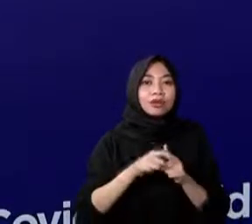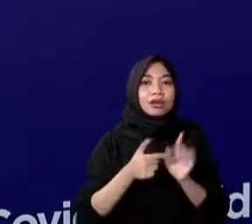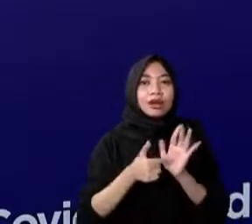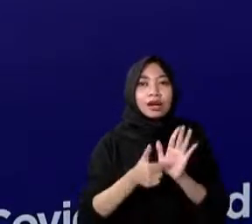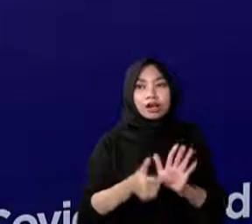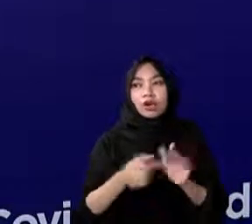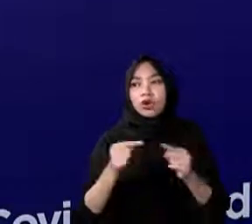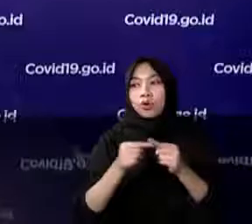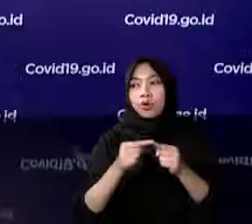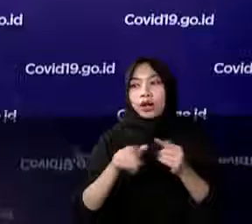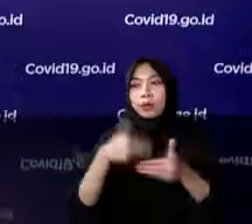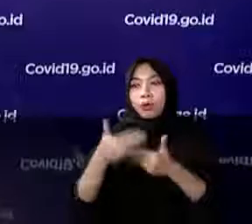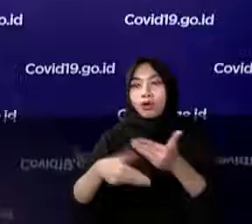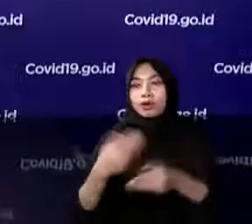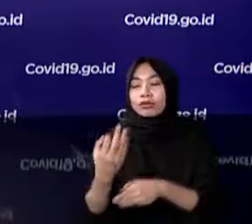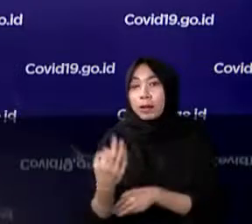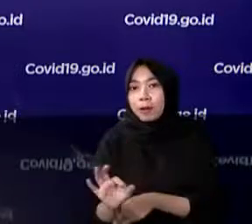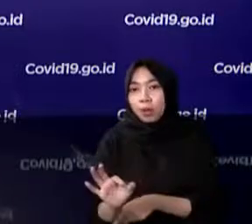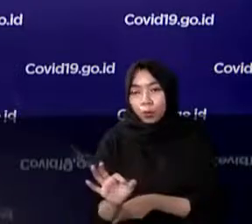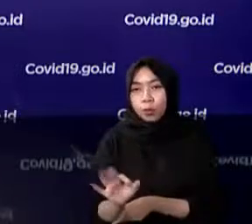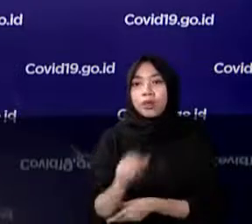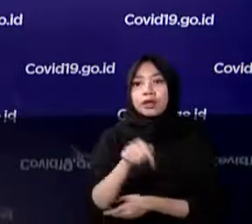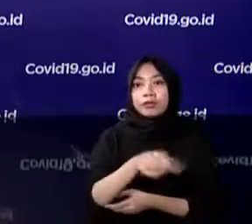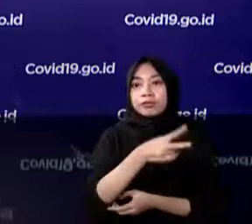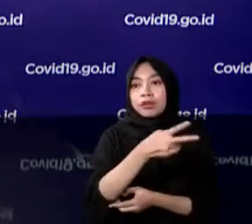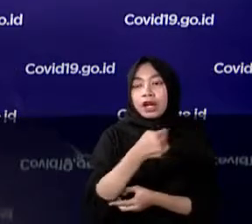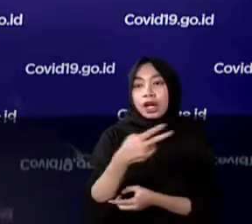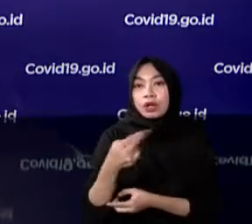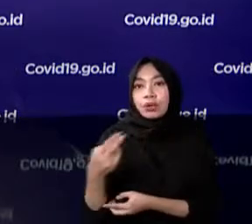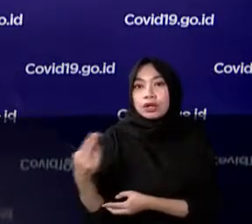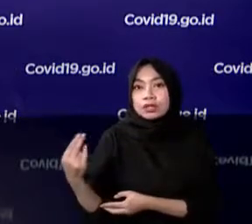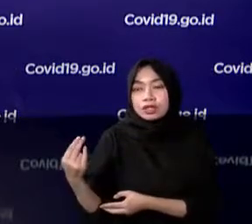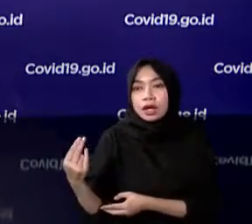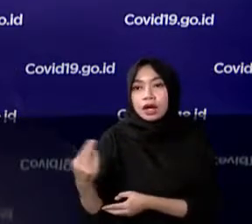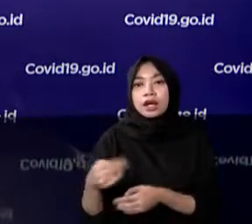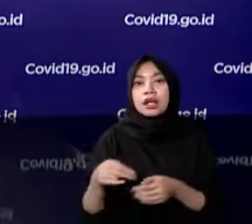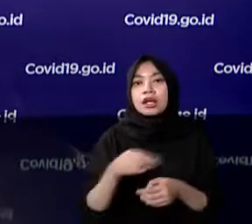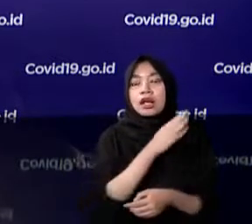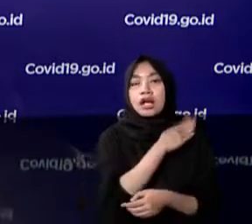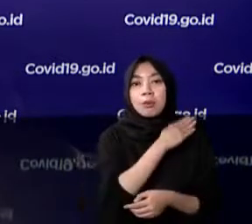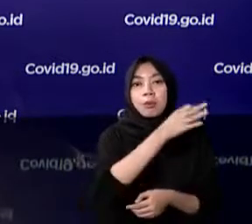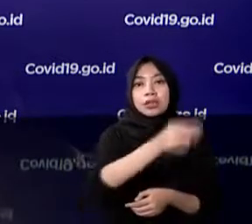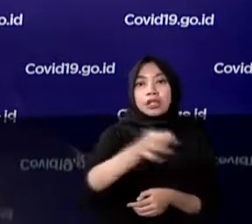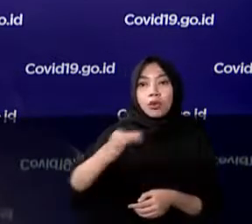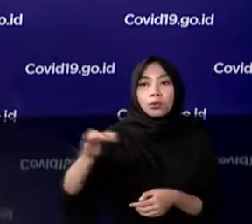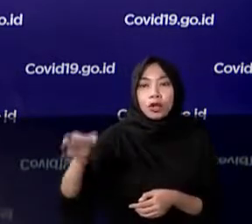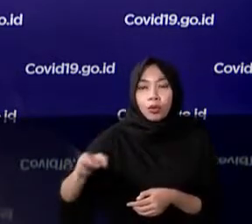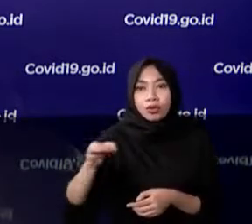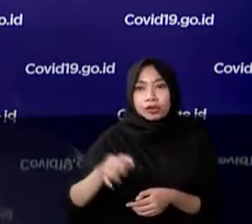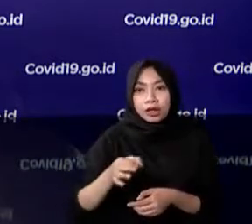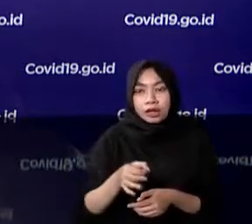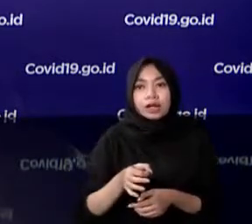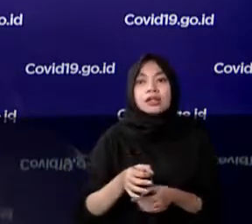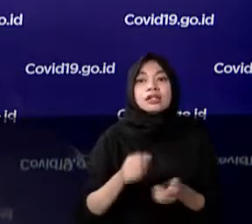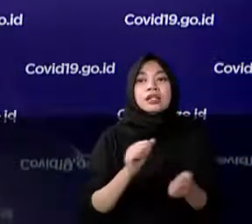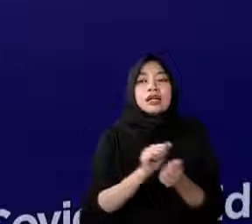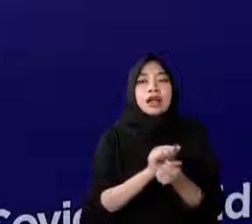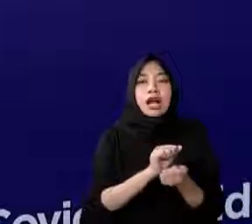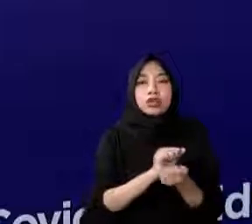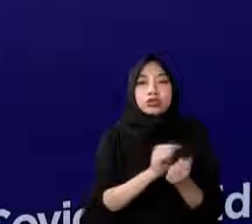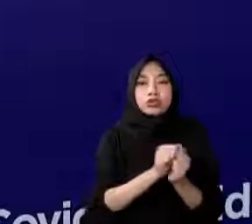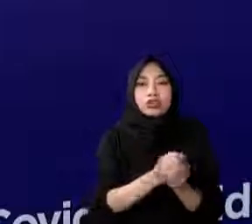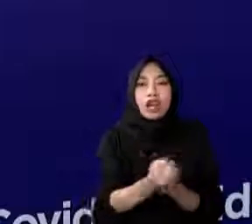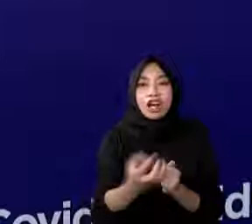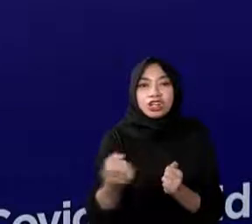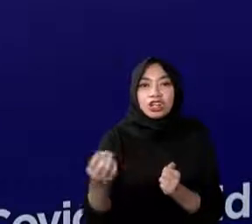dengan progres. Kalau kita lihat kan memang di Indonesia sebenarnya jumlah kabupaten kota dengan kasus aktif di atas